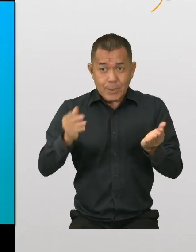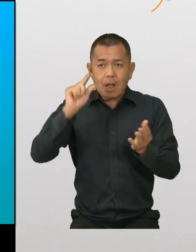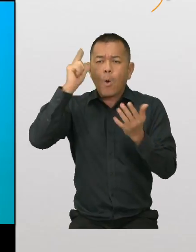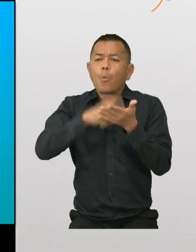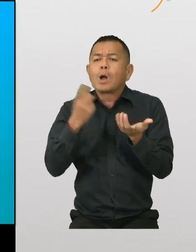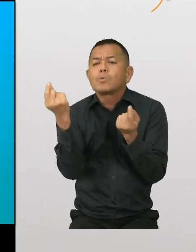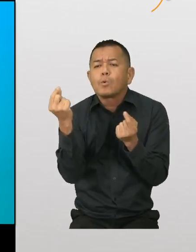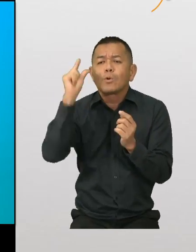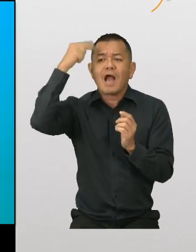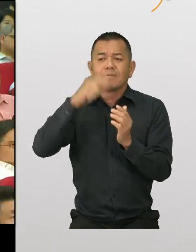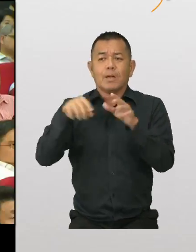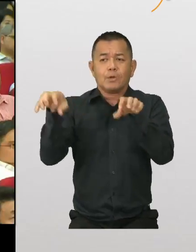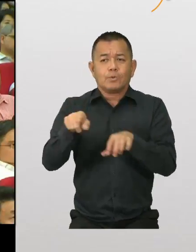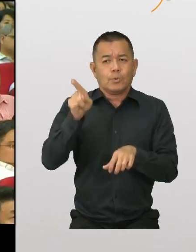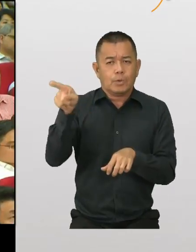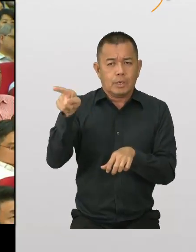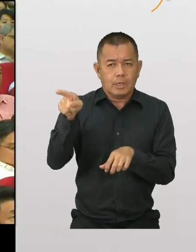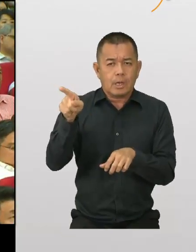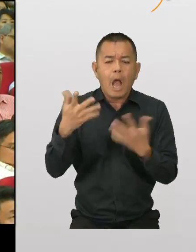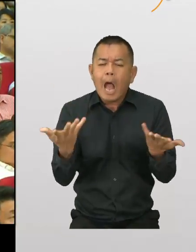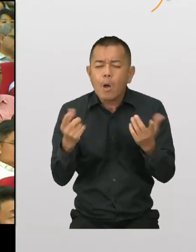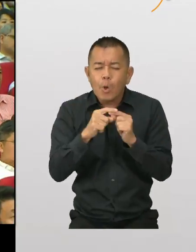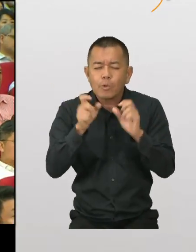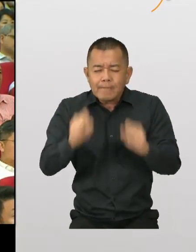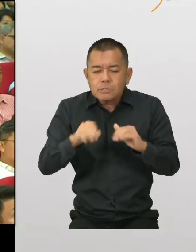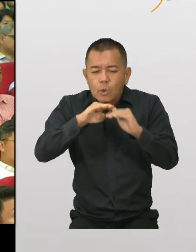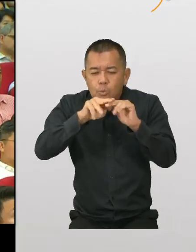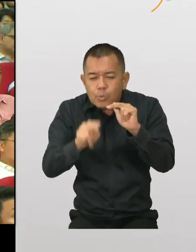的压力 alleviate cost of living pressures.